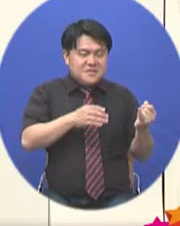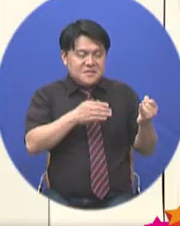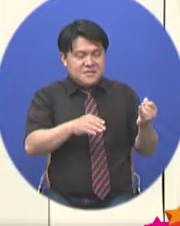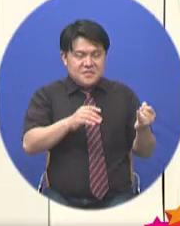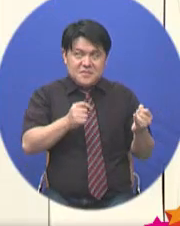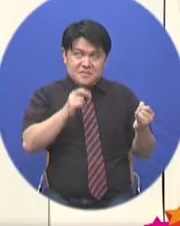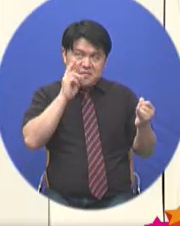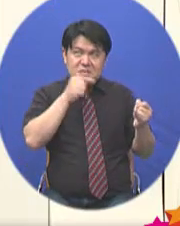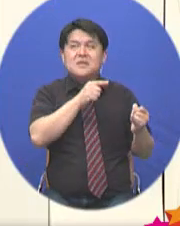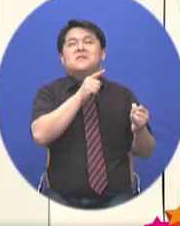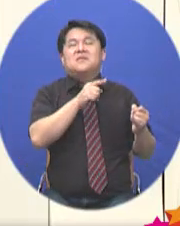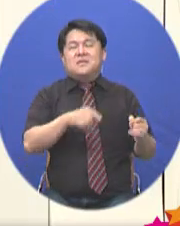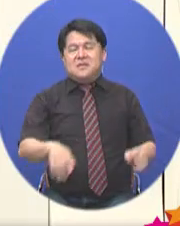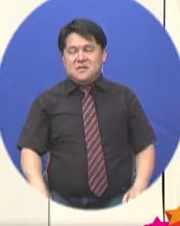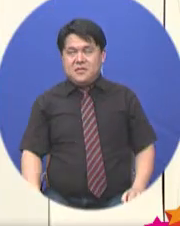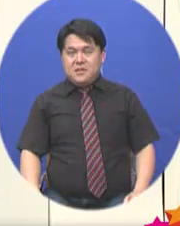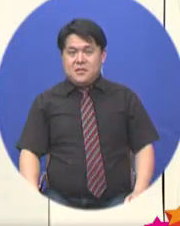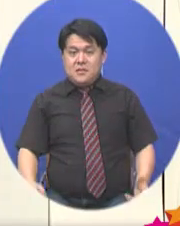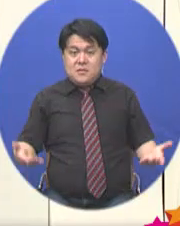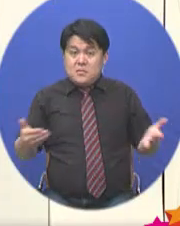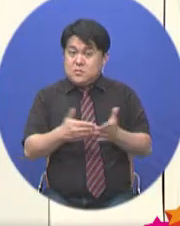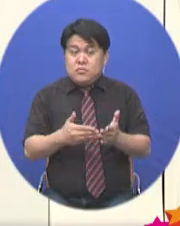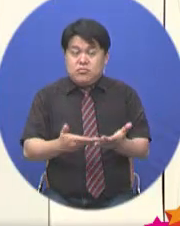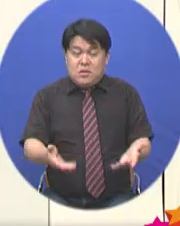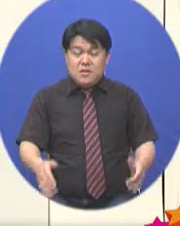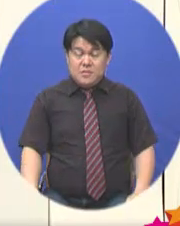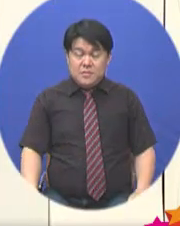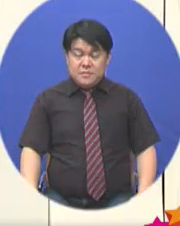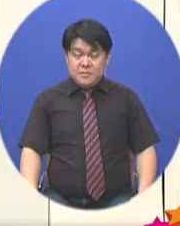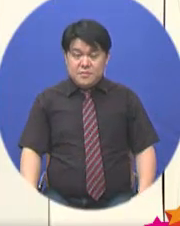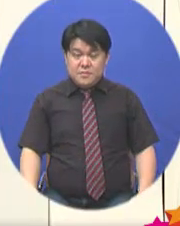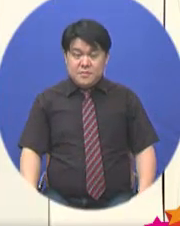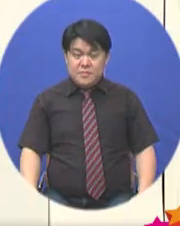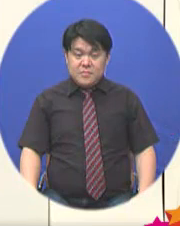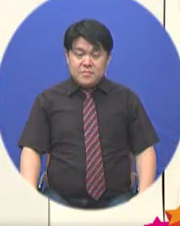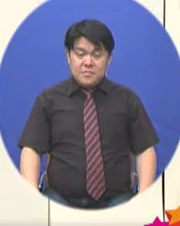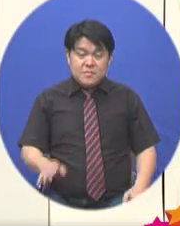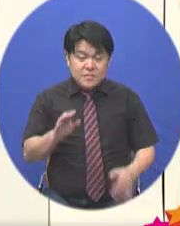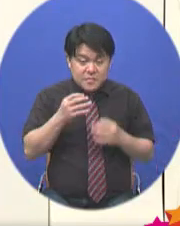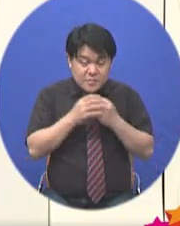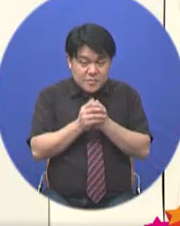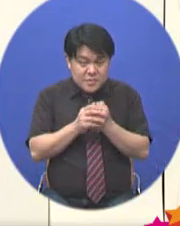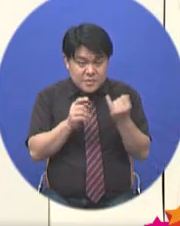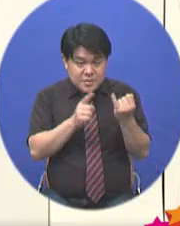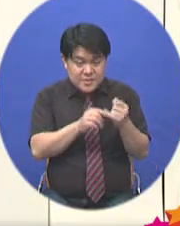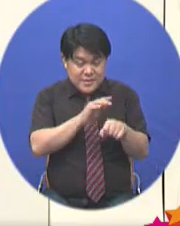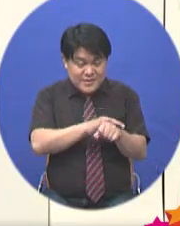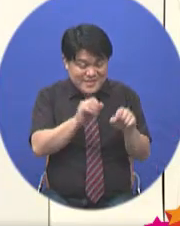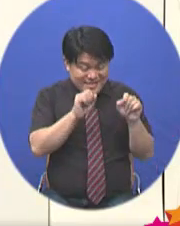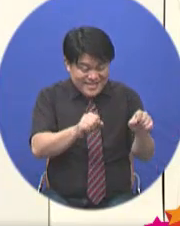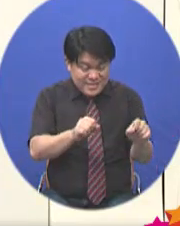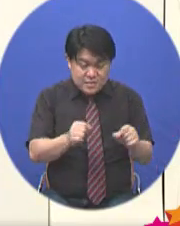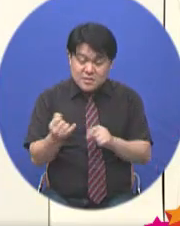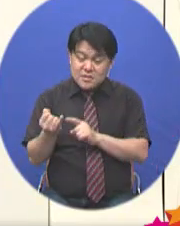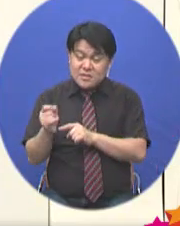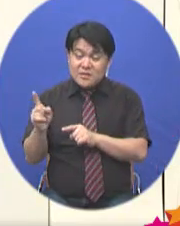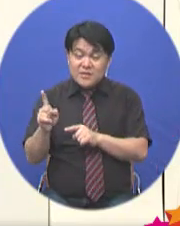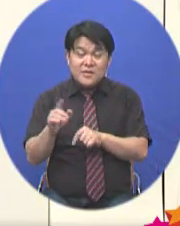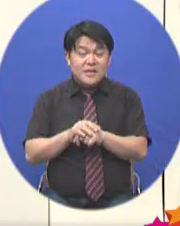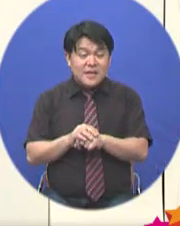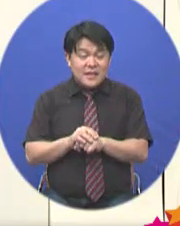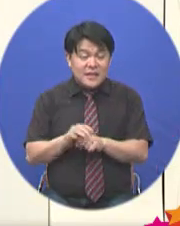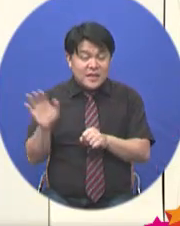안녕히 이렇게 불러요 다들 그 끝나는 거거든 미스김도 잘 있어요